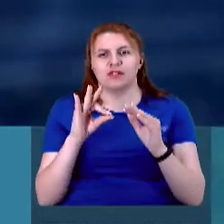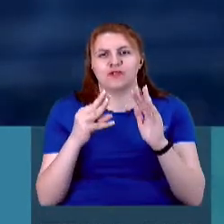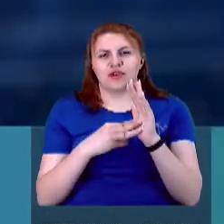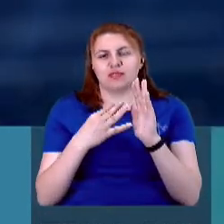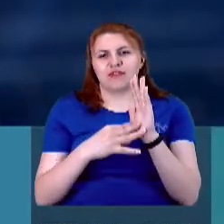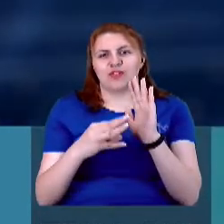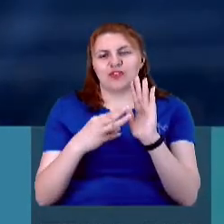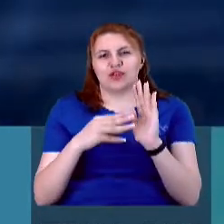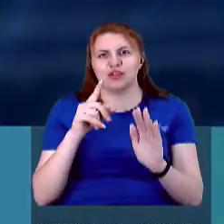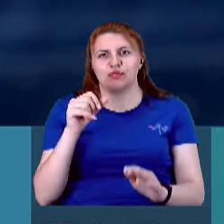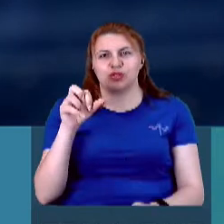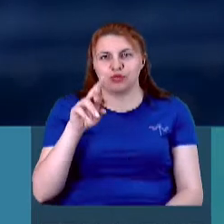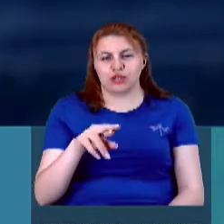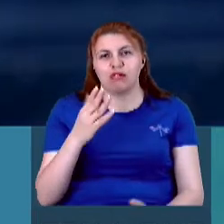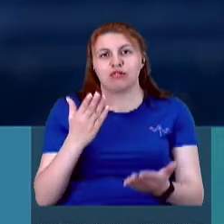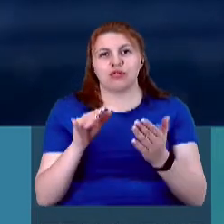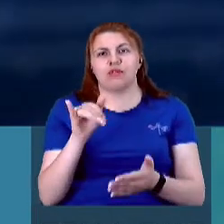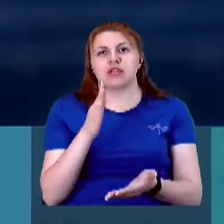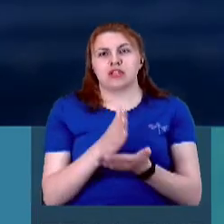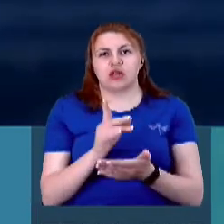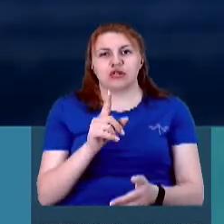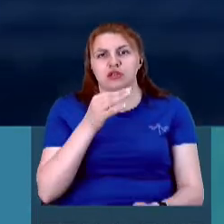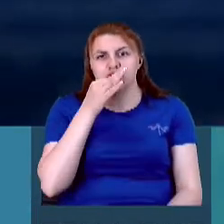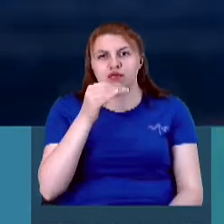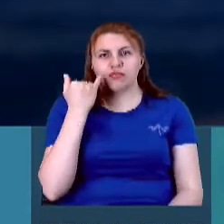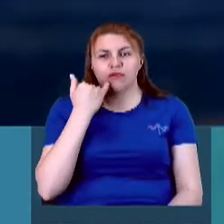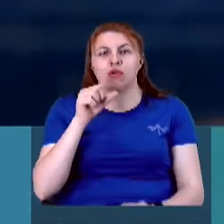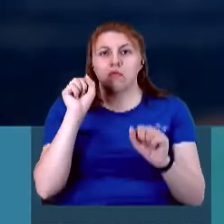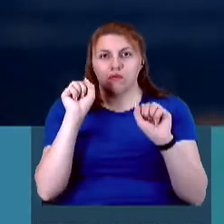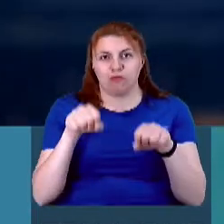050-210-08-98. Це номер нашої студії. Якщо вам є що сказати, то дзвоніть за цим номером